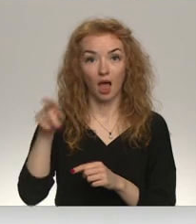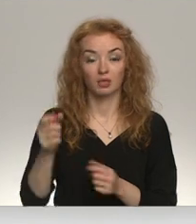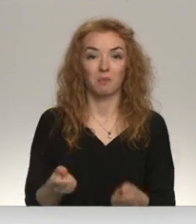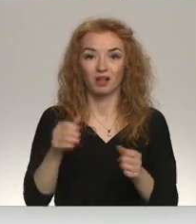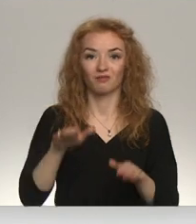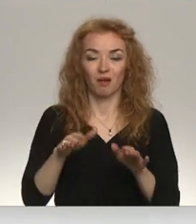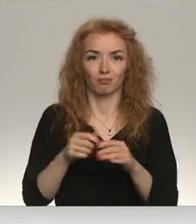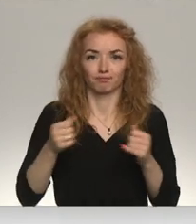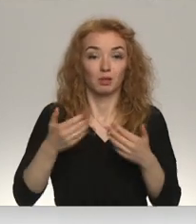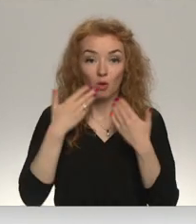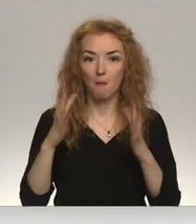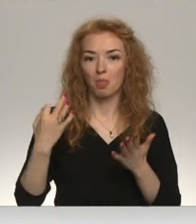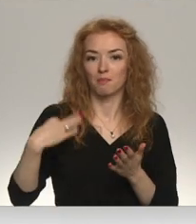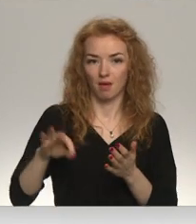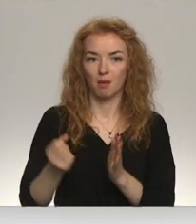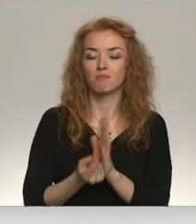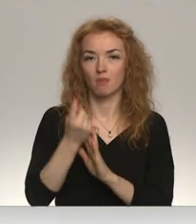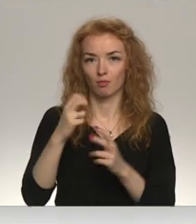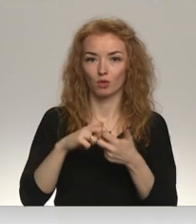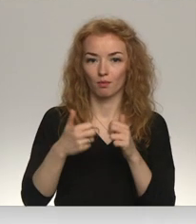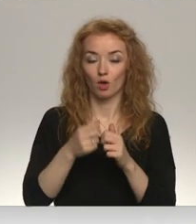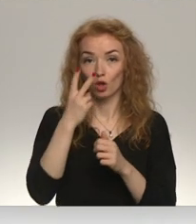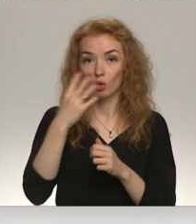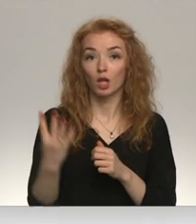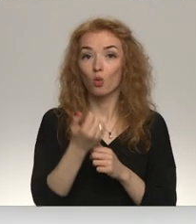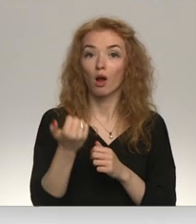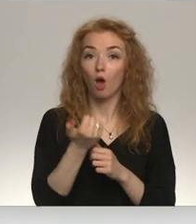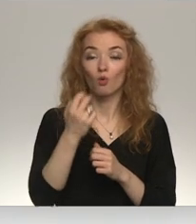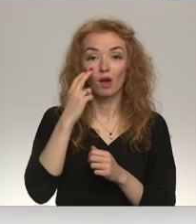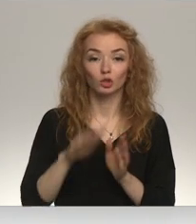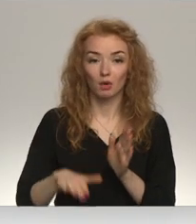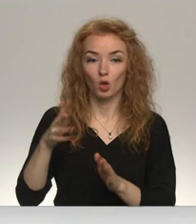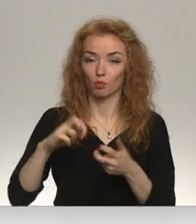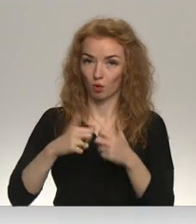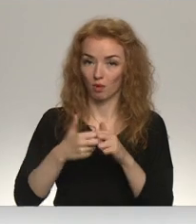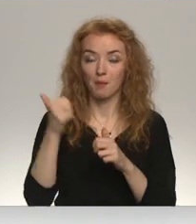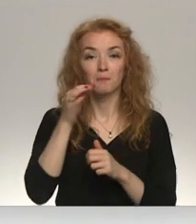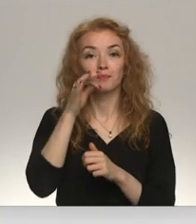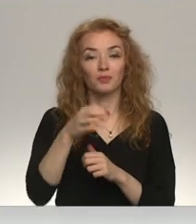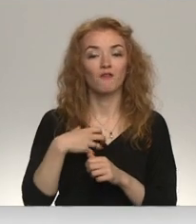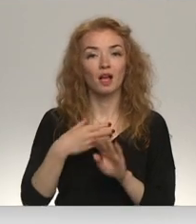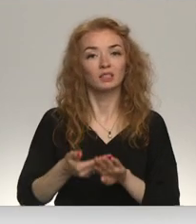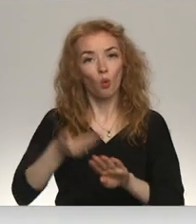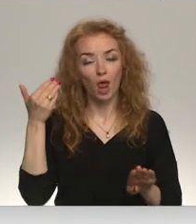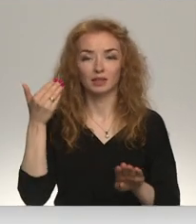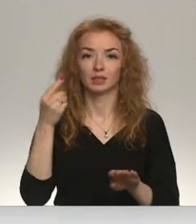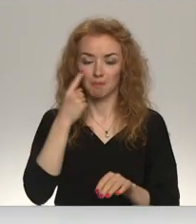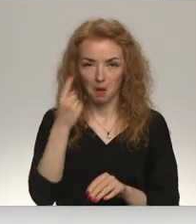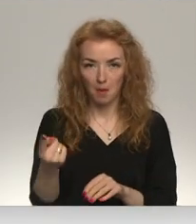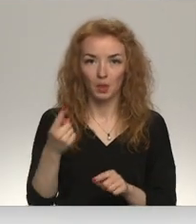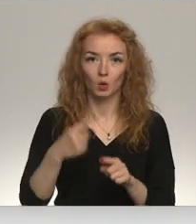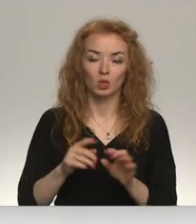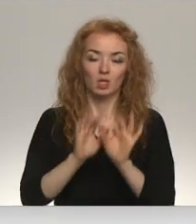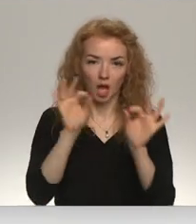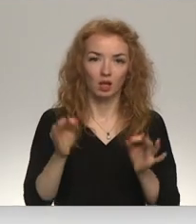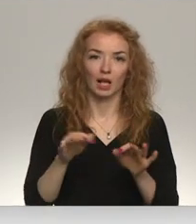meitu gan. Šis ģimenei ir sāpīgs jautājums jau no meitas 4 gadu vecuma. Galvenais ir laicīgi arī atapties un saprast, ka kaut kas ir